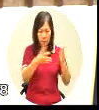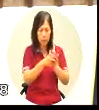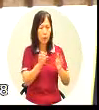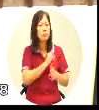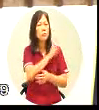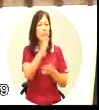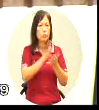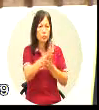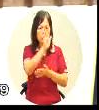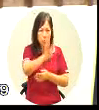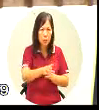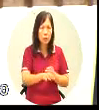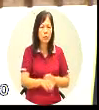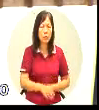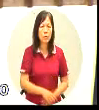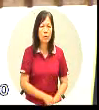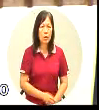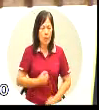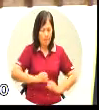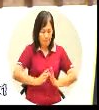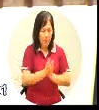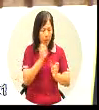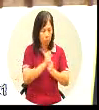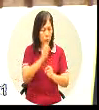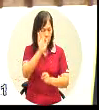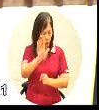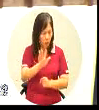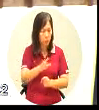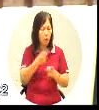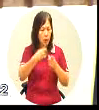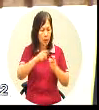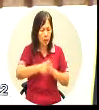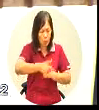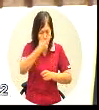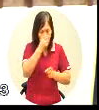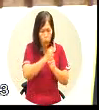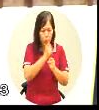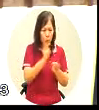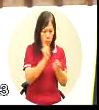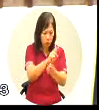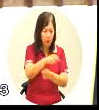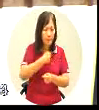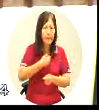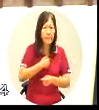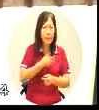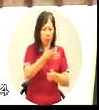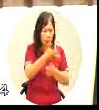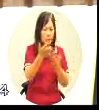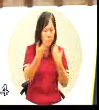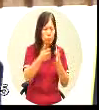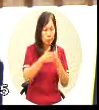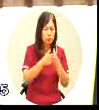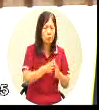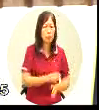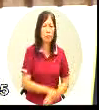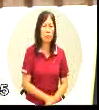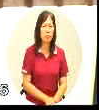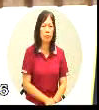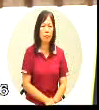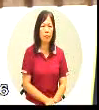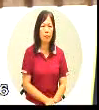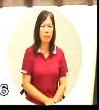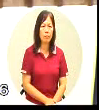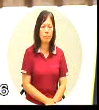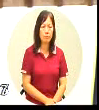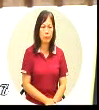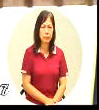后，有一些可以即刻有作为的，应该是尽快来了解，应该是尽快来了解，我特别提醒一